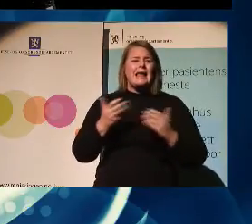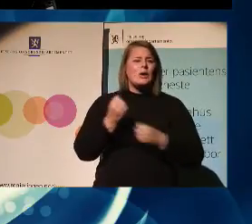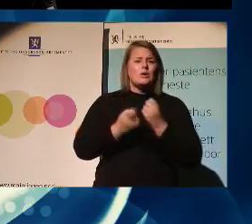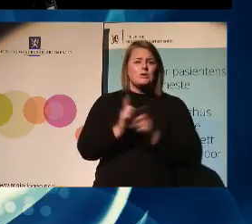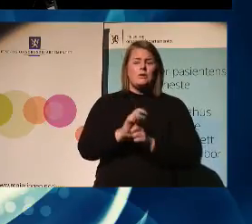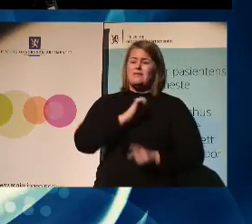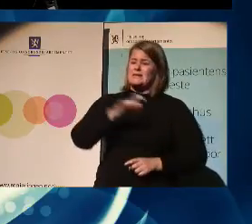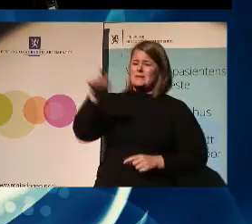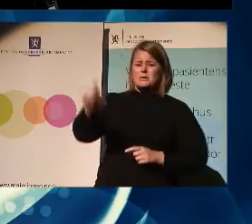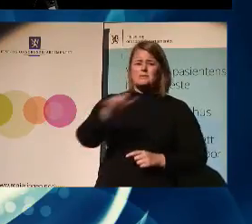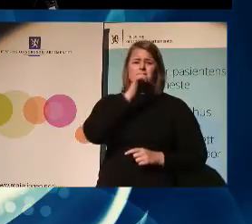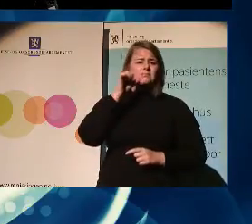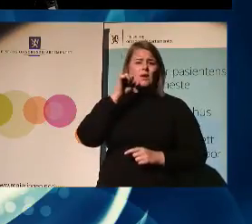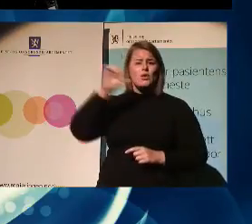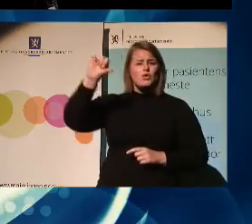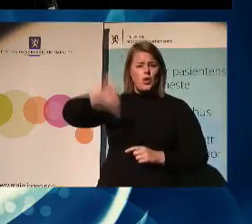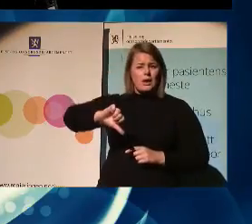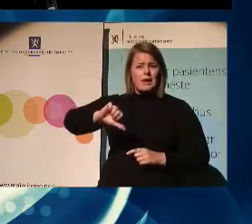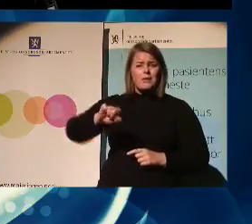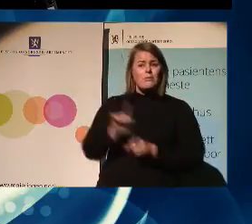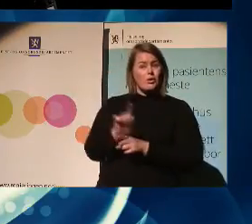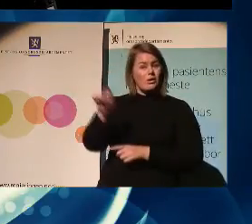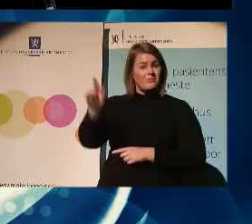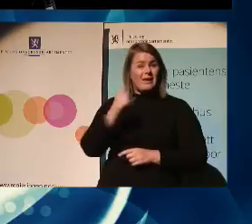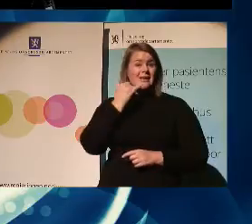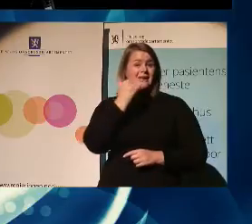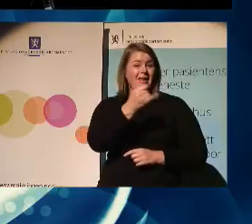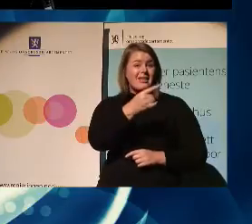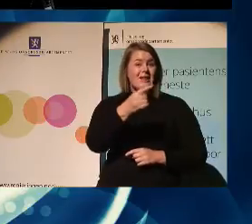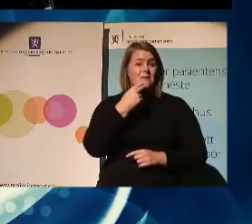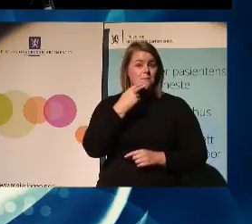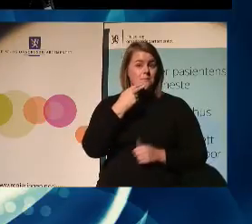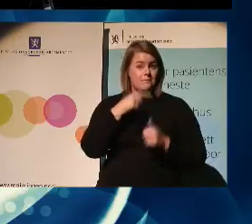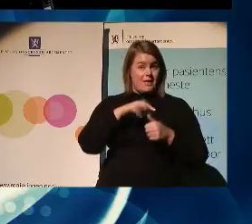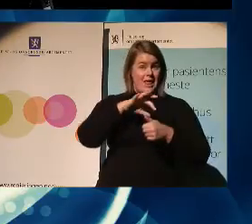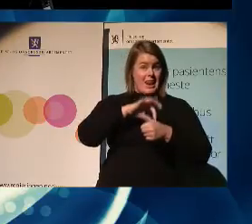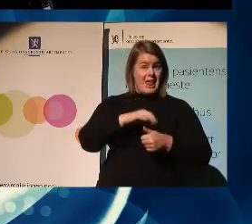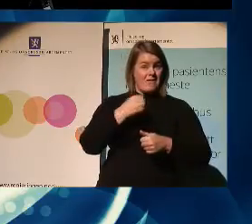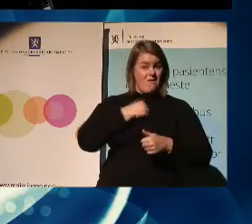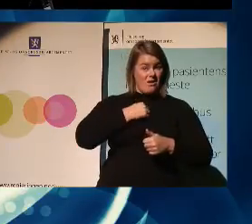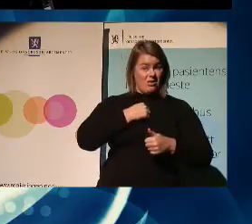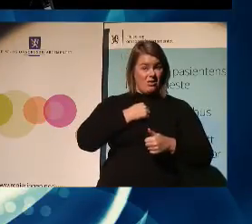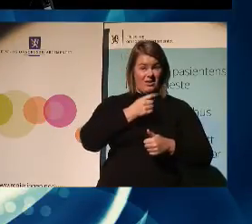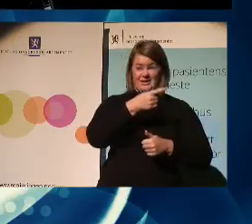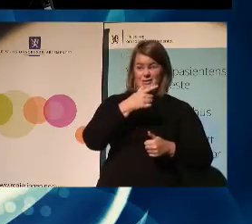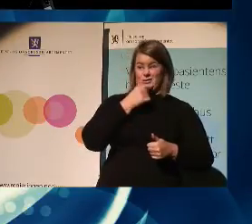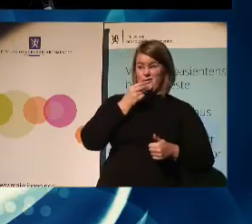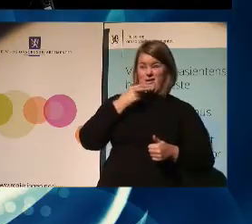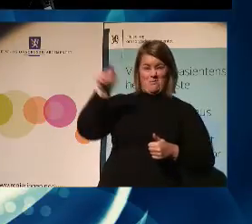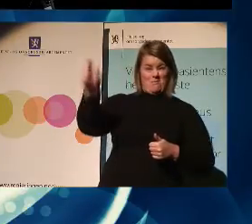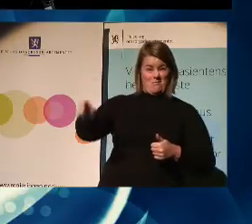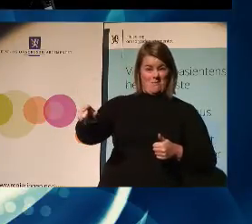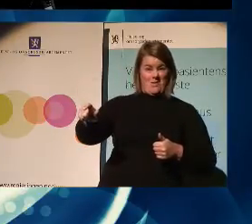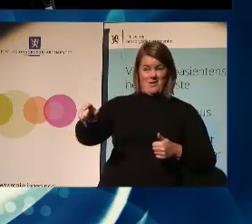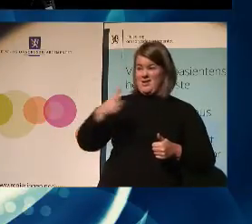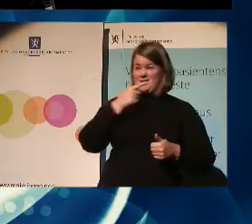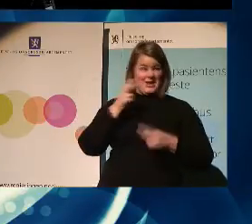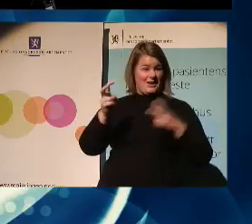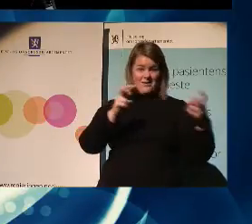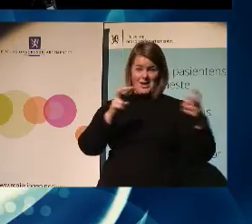dårlig, hvem det du egentlig skal ringe til? Legevakten? Som ikke kjenner deg? Som du ikke kjenner?